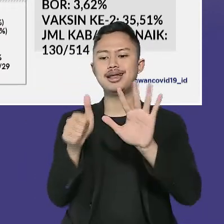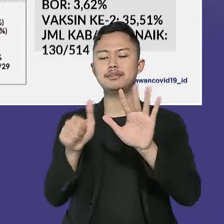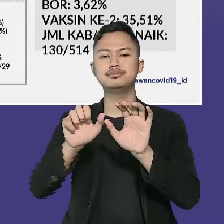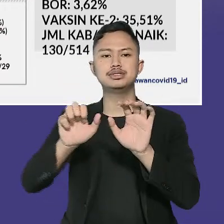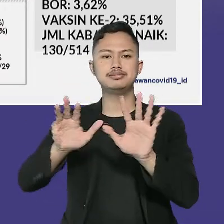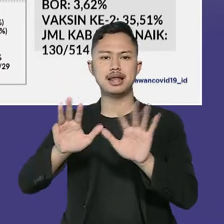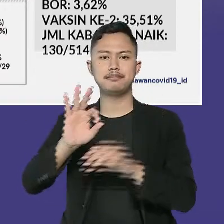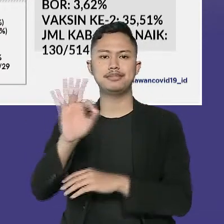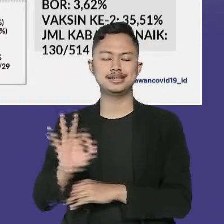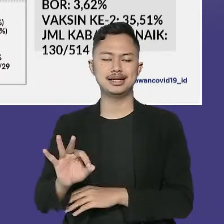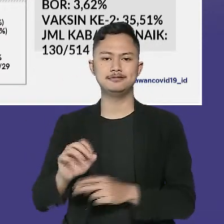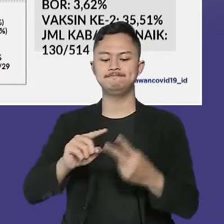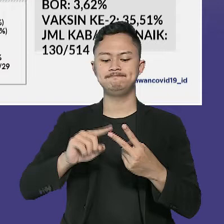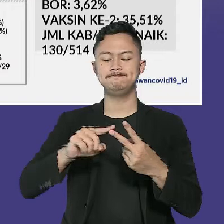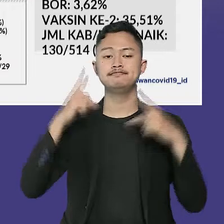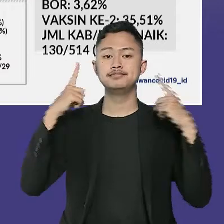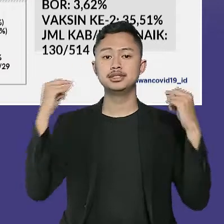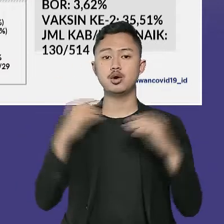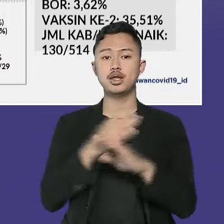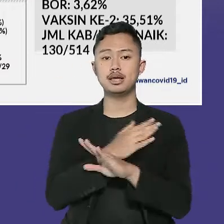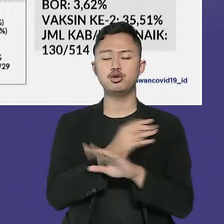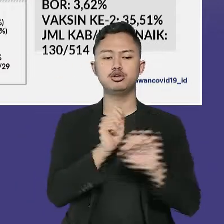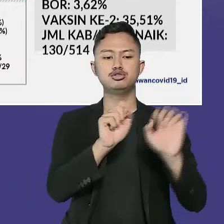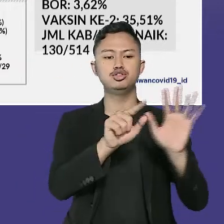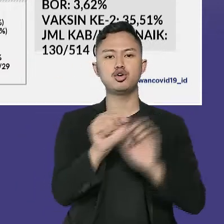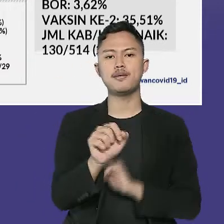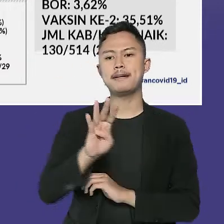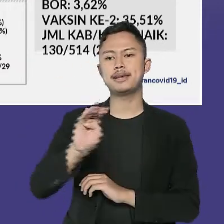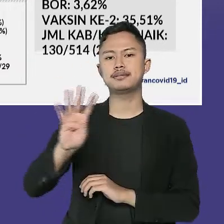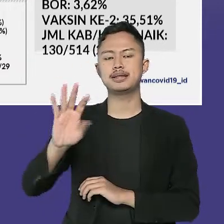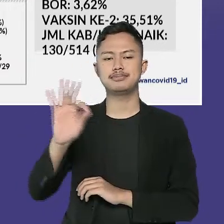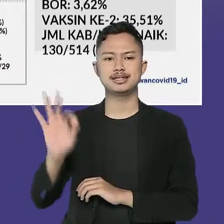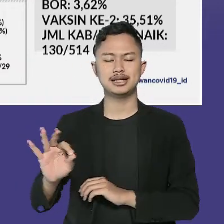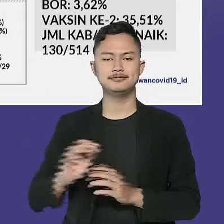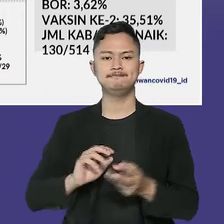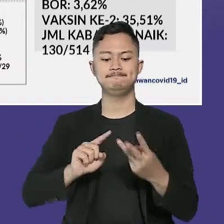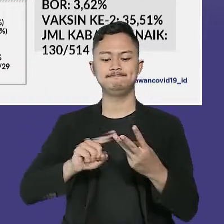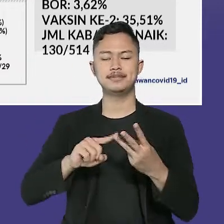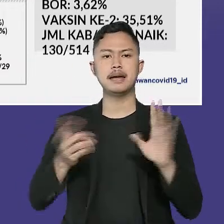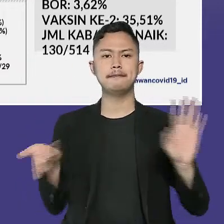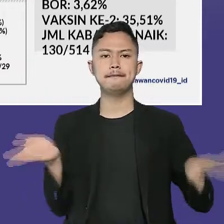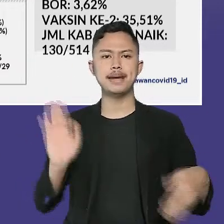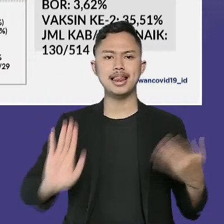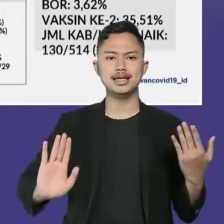7,69%, Jawa Timur 7,44%, dan Bali